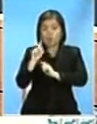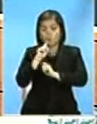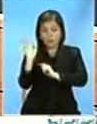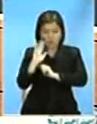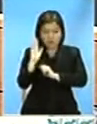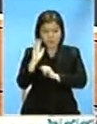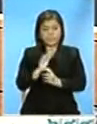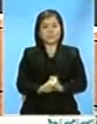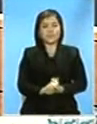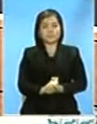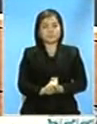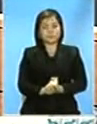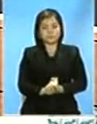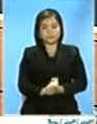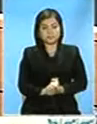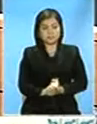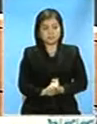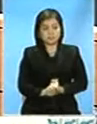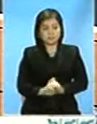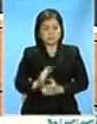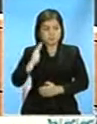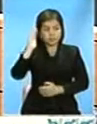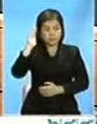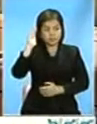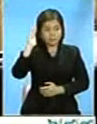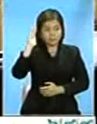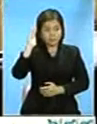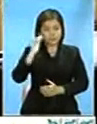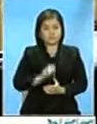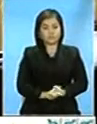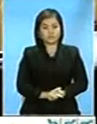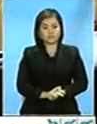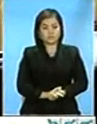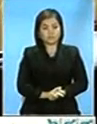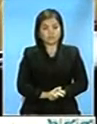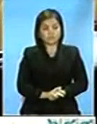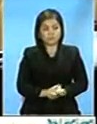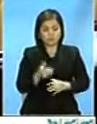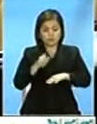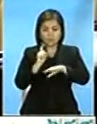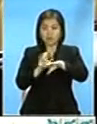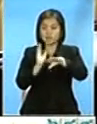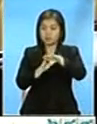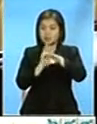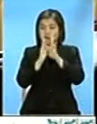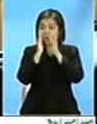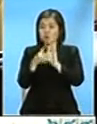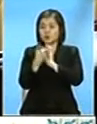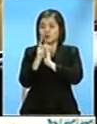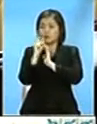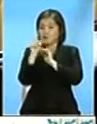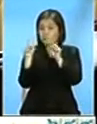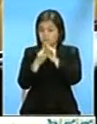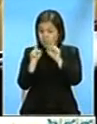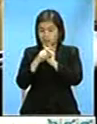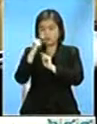ะคืออย่างนี้ครับบังเอิญแฟนผมก็สุด ท่านประเสริฐฮะเราขอนแก่นด้วยกันฮะรักชอบ